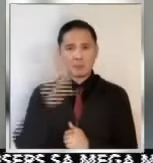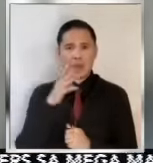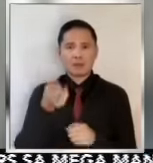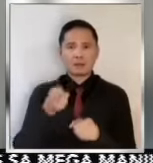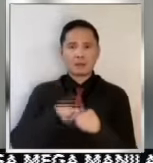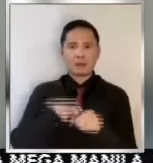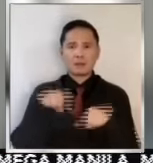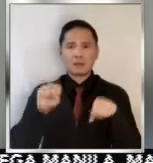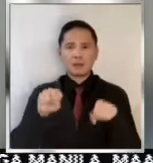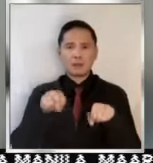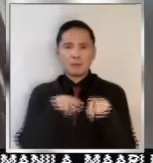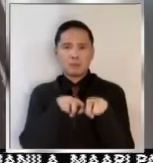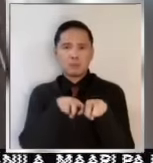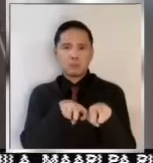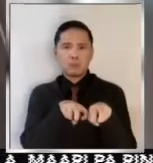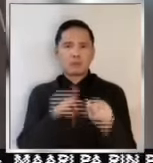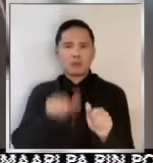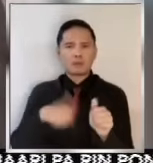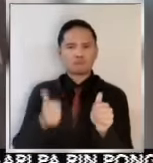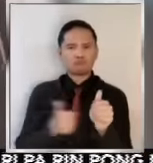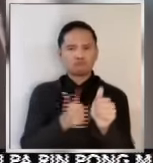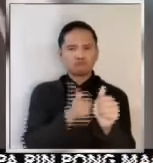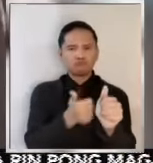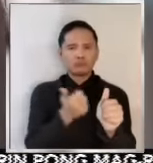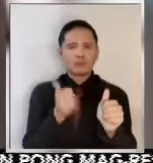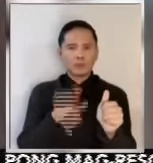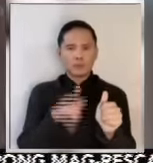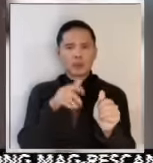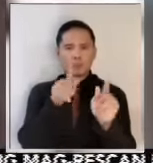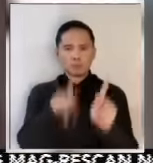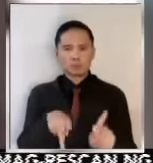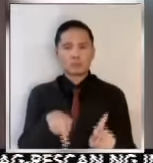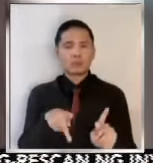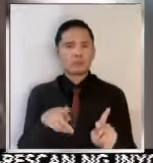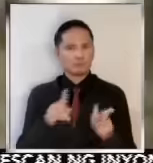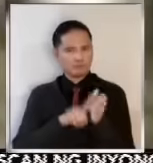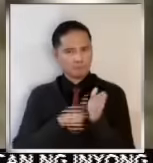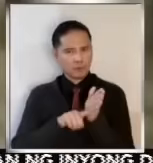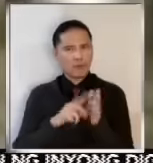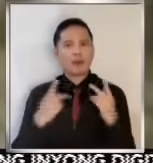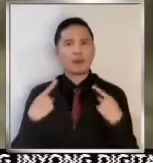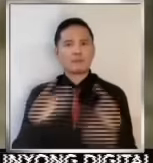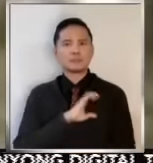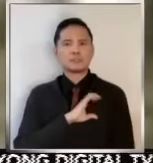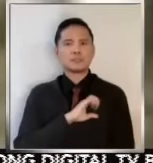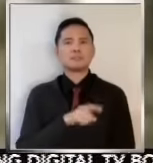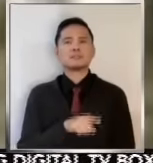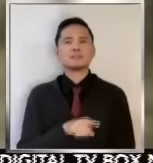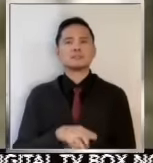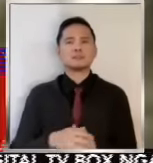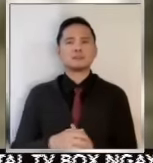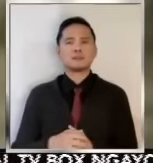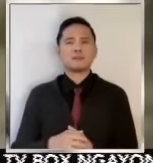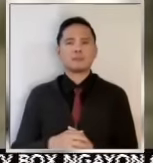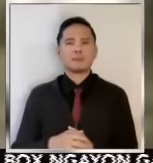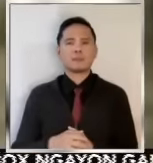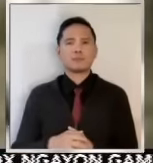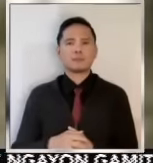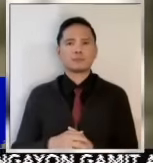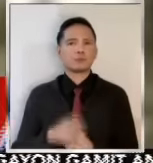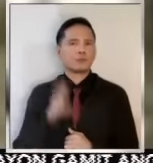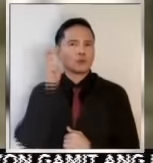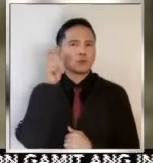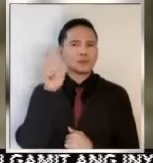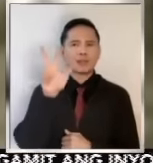biktima, ang subject ngayon ng follow-up investigation ng pulisya. Nakarinig sila ng tatlong putok.